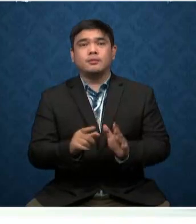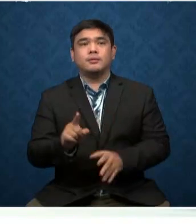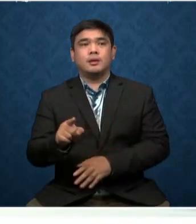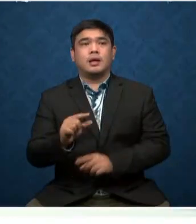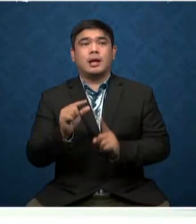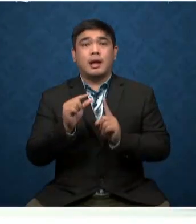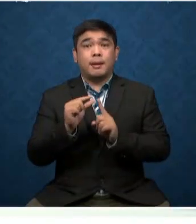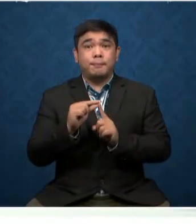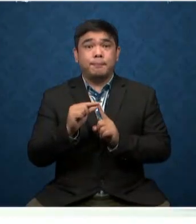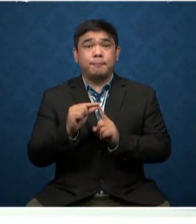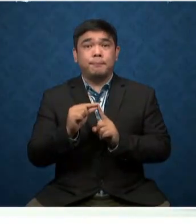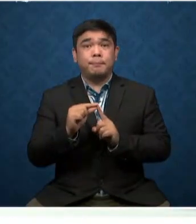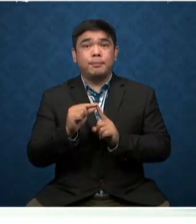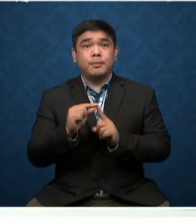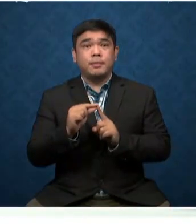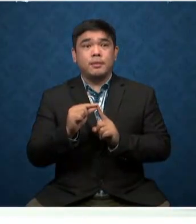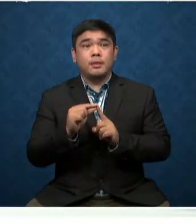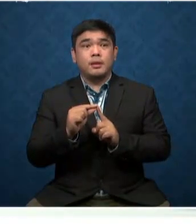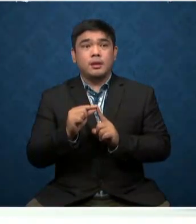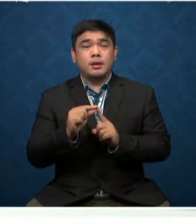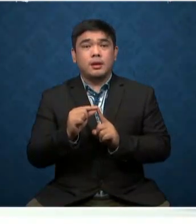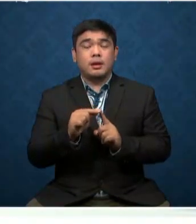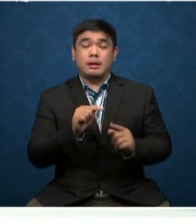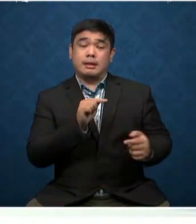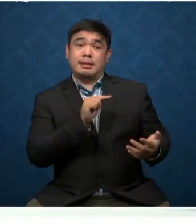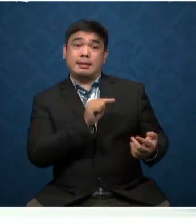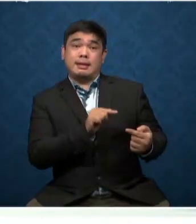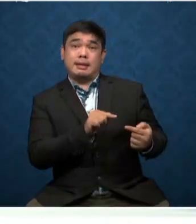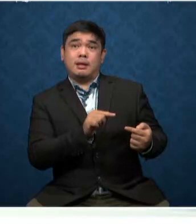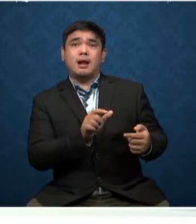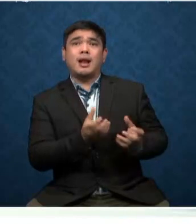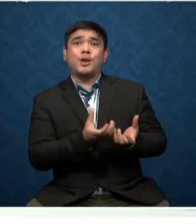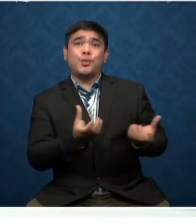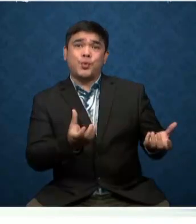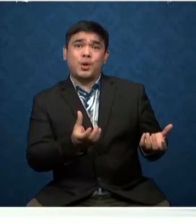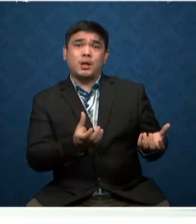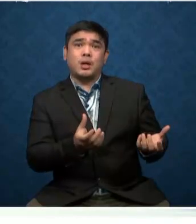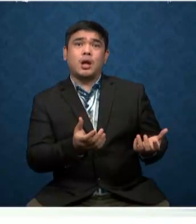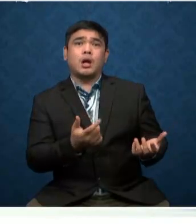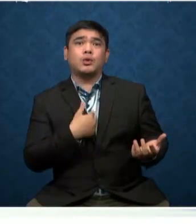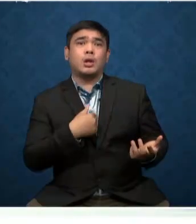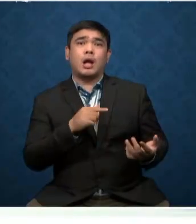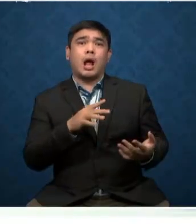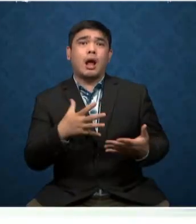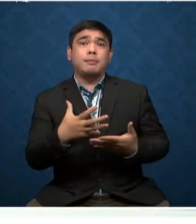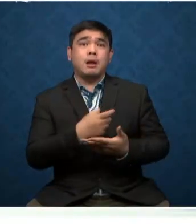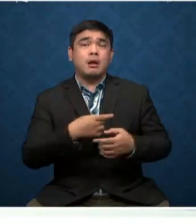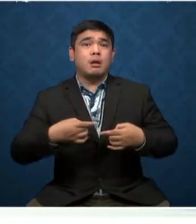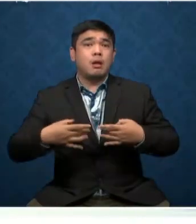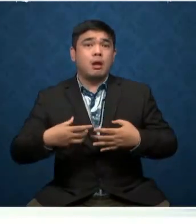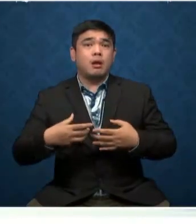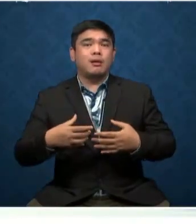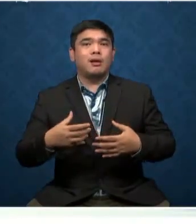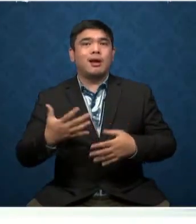องต้นนะพูดถึงว่ายัตตินี้เป็นว่ารัฐธรรมนูญฉบับนี้เป็นส่วนหนึ่งของต้นตอของความขัดแย้งทาง